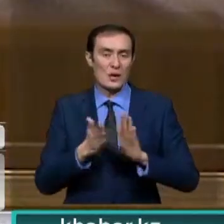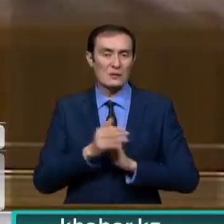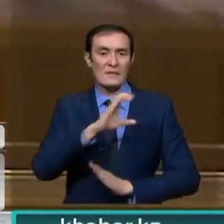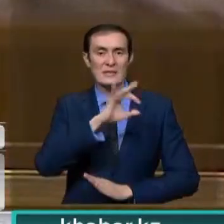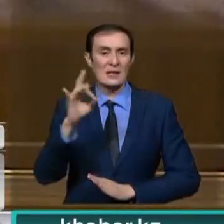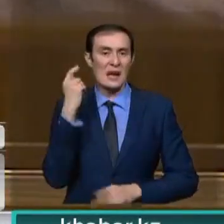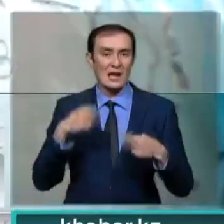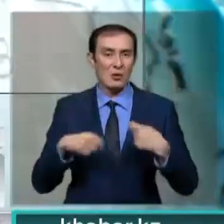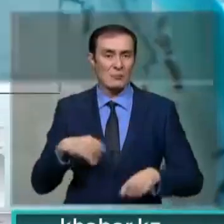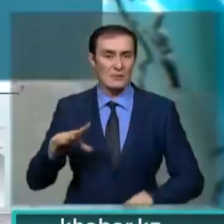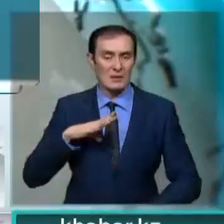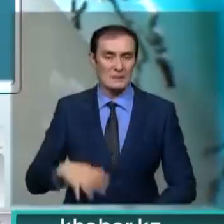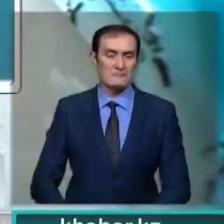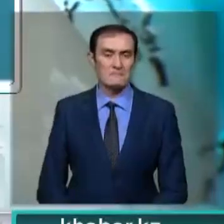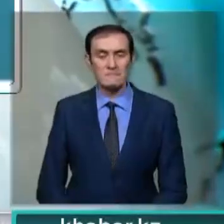экономике